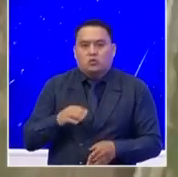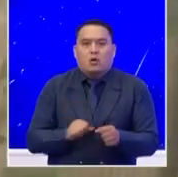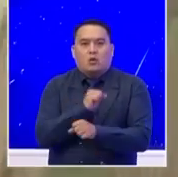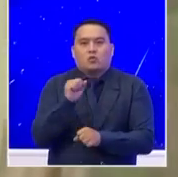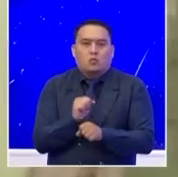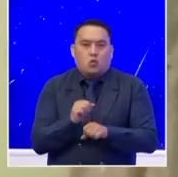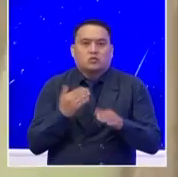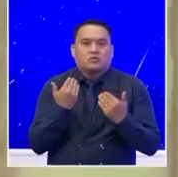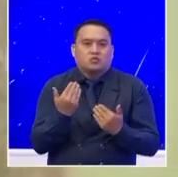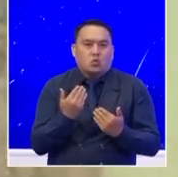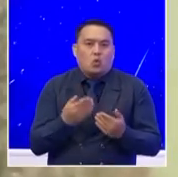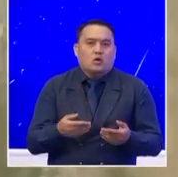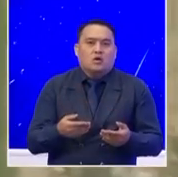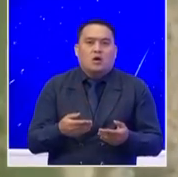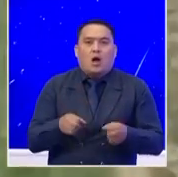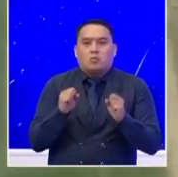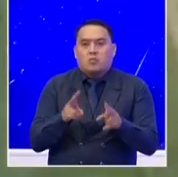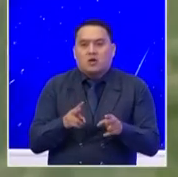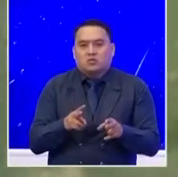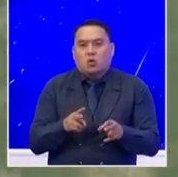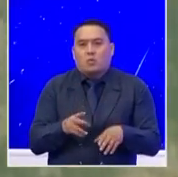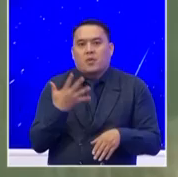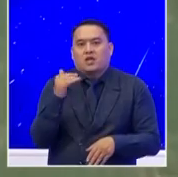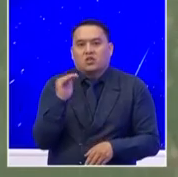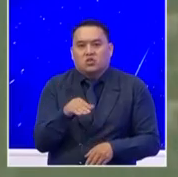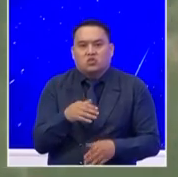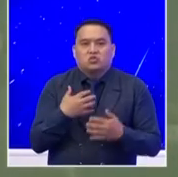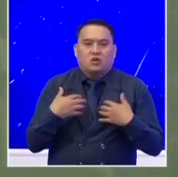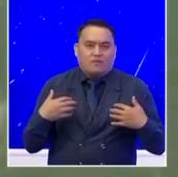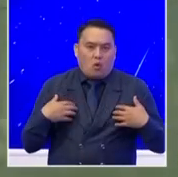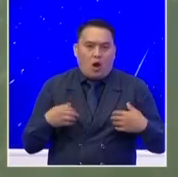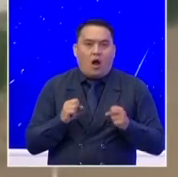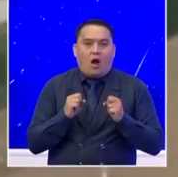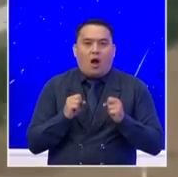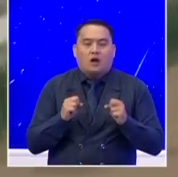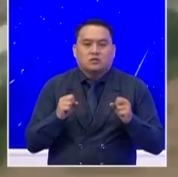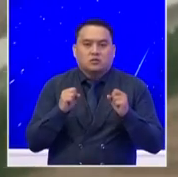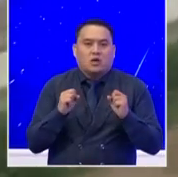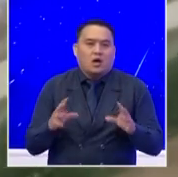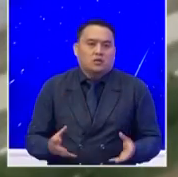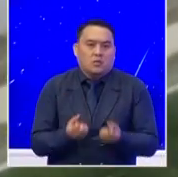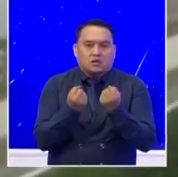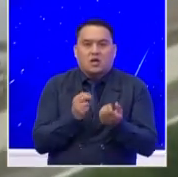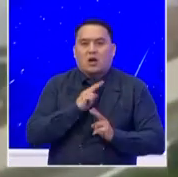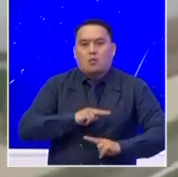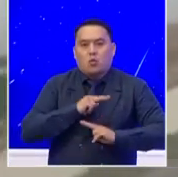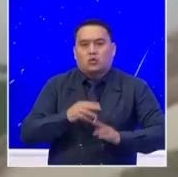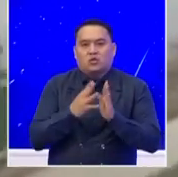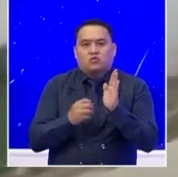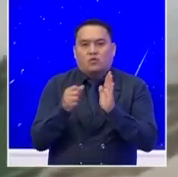24 эвакуационных пунктах. Из опасной зоны вывезли более 5 тысяч голов скота. В аварийно-спасательных работах